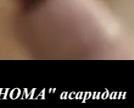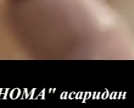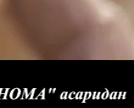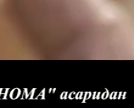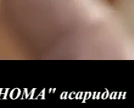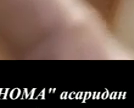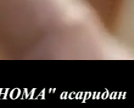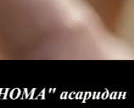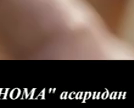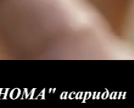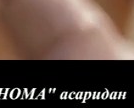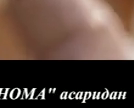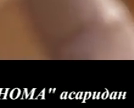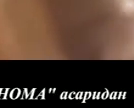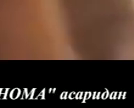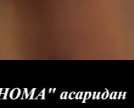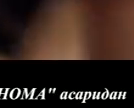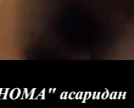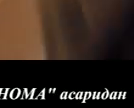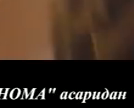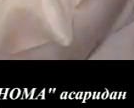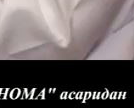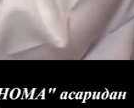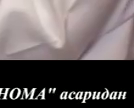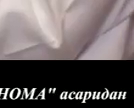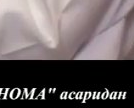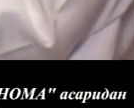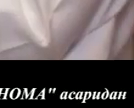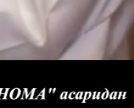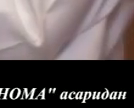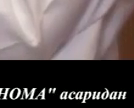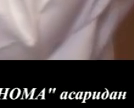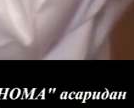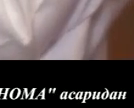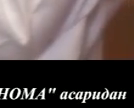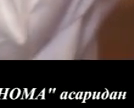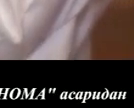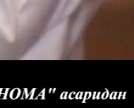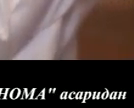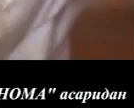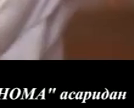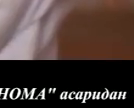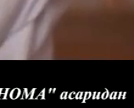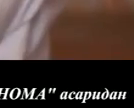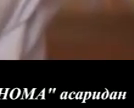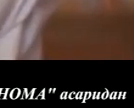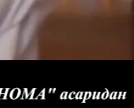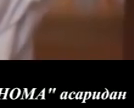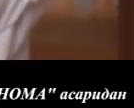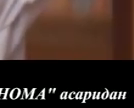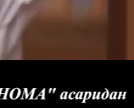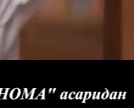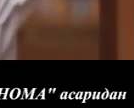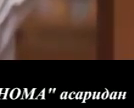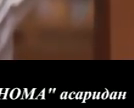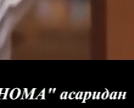qalblar oziqiga muhtoj, ongu tafakkuri pokiza taom xohlamoqda. Ularning istagini bajarish